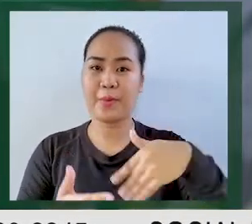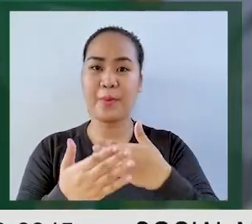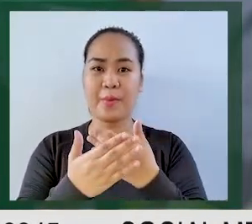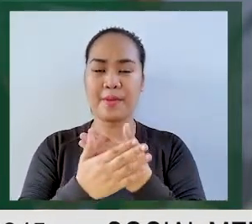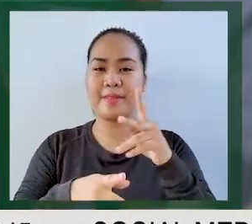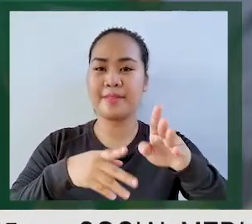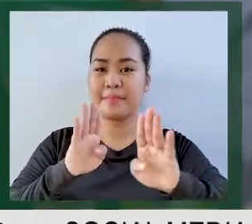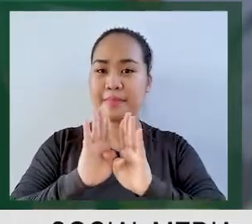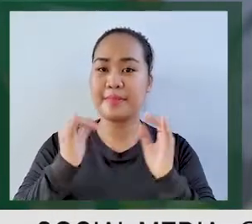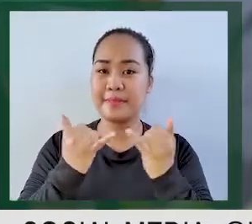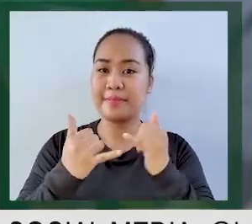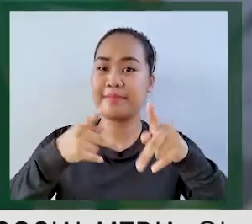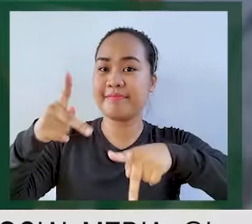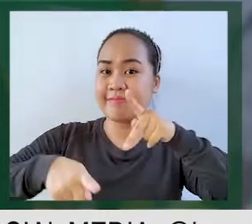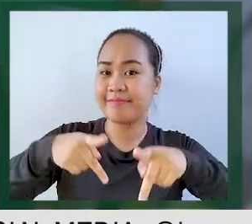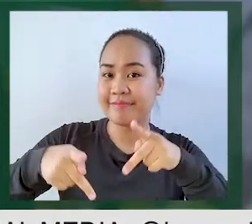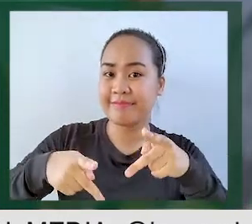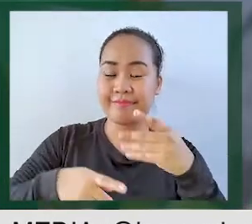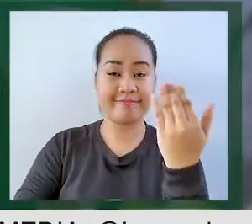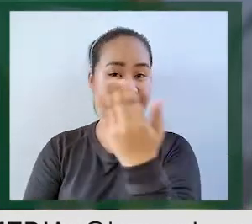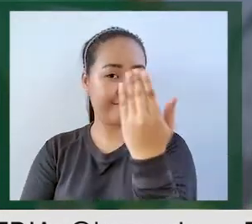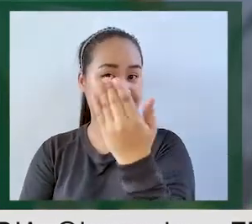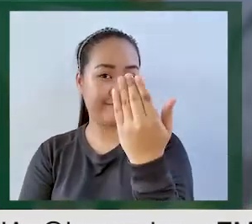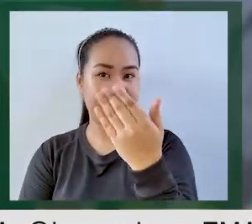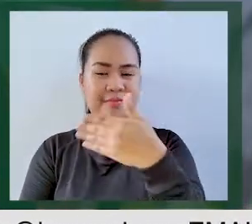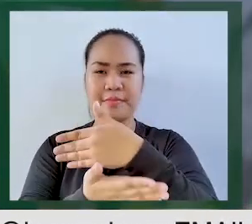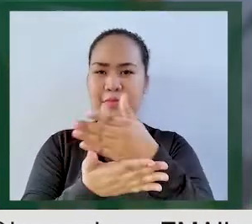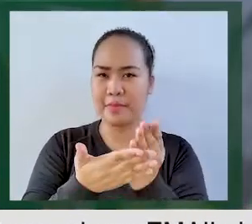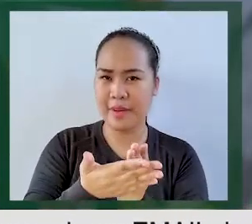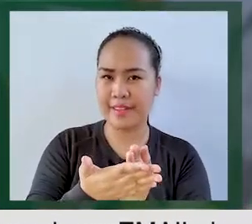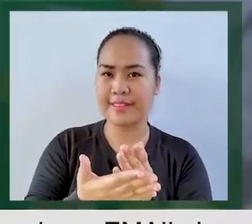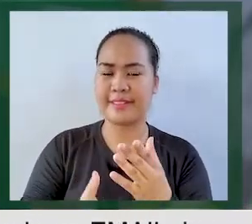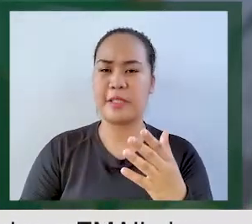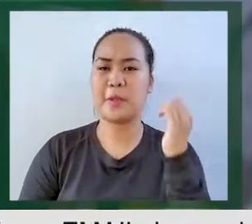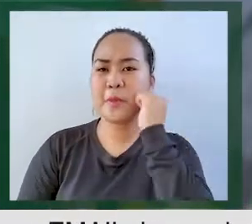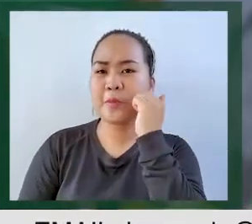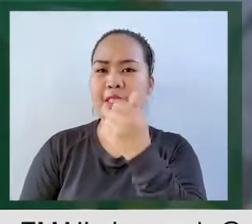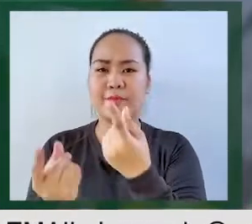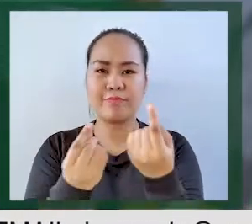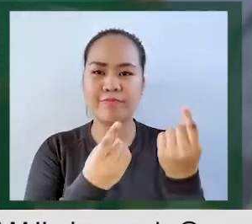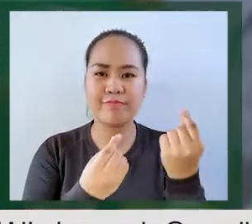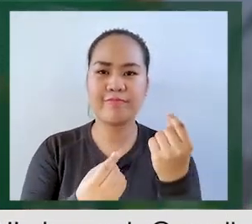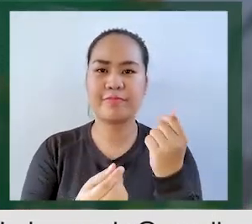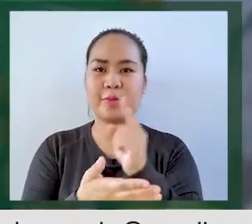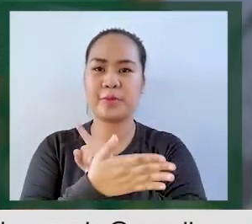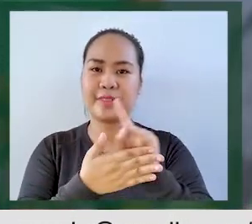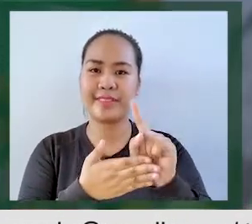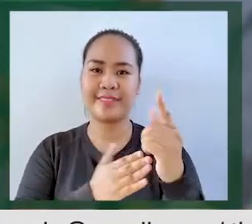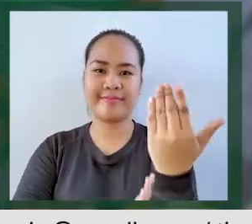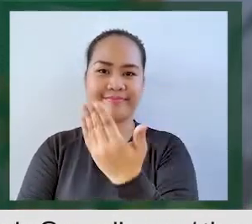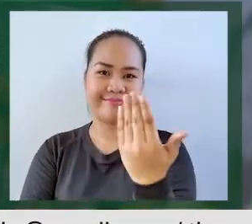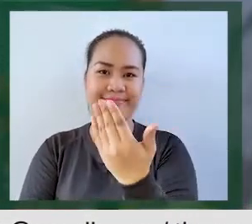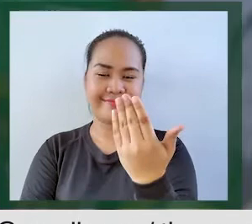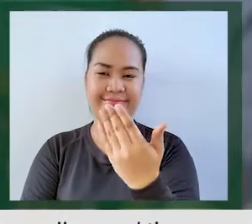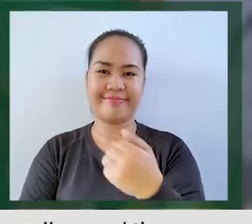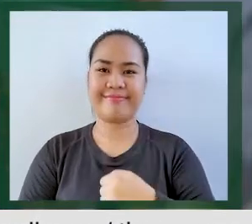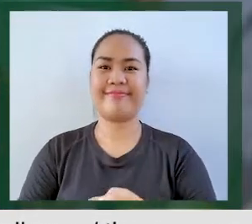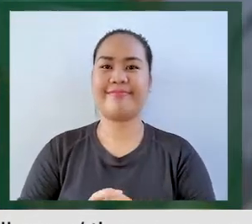na panoorin, 'di ba? Maging part ng habit po natin na panoorin yung ating weekly